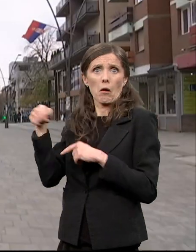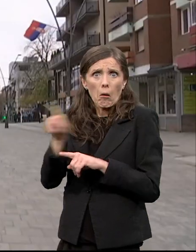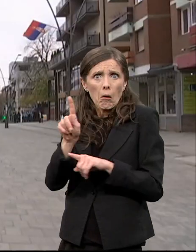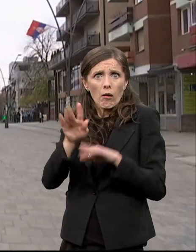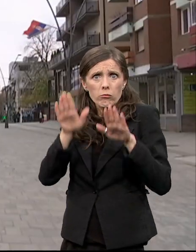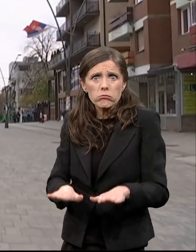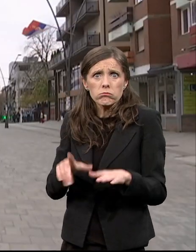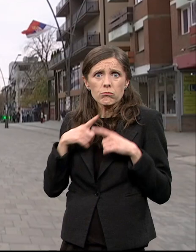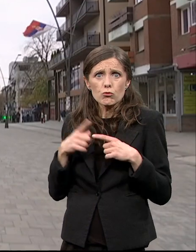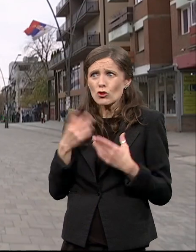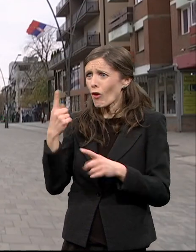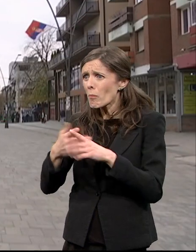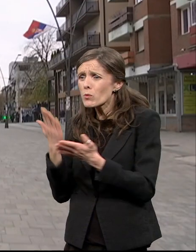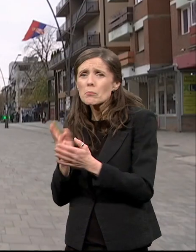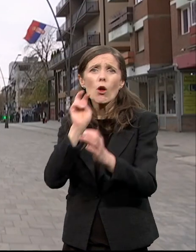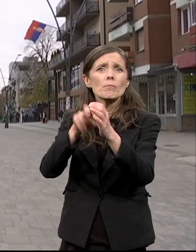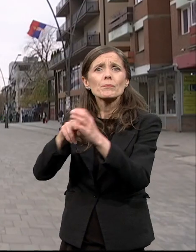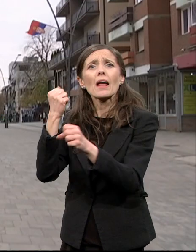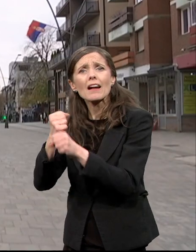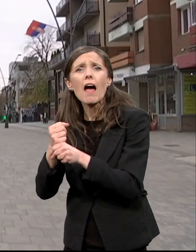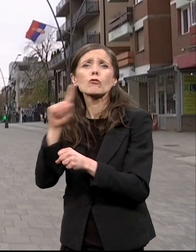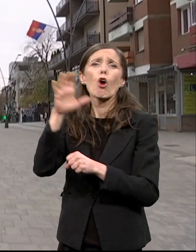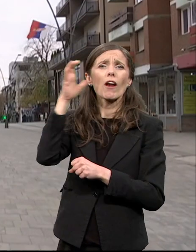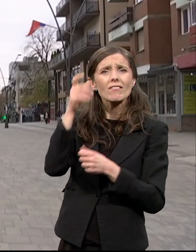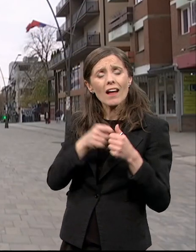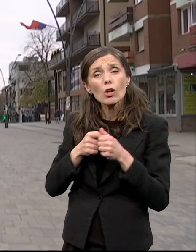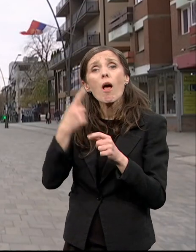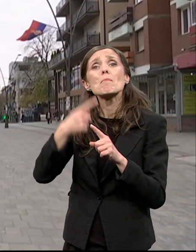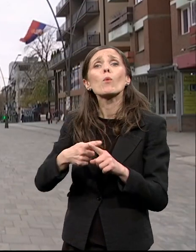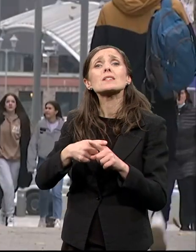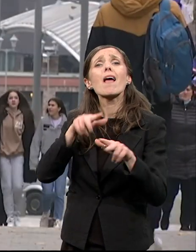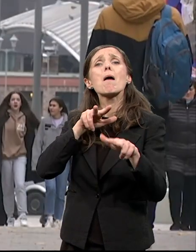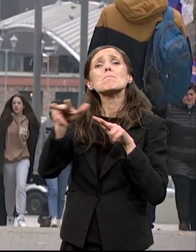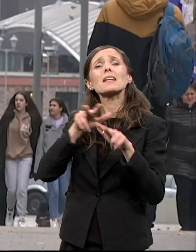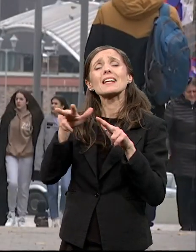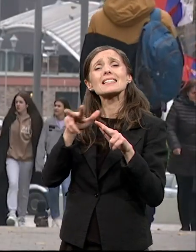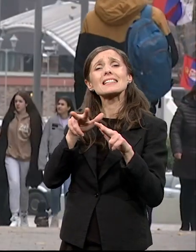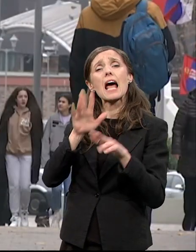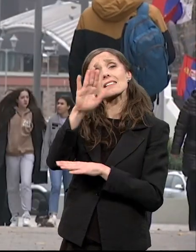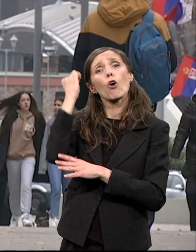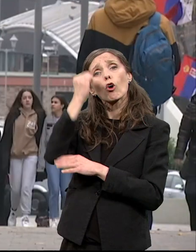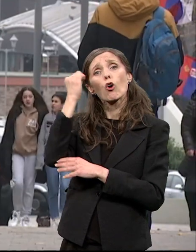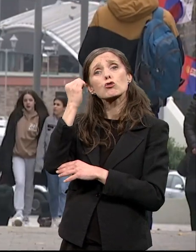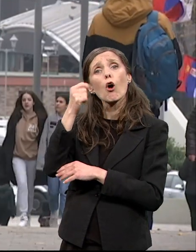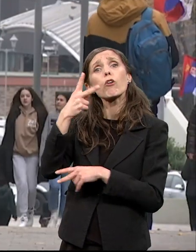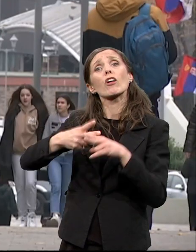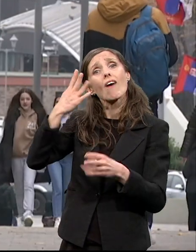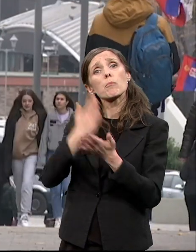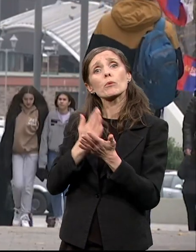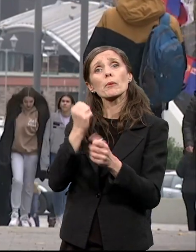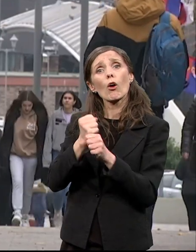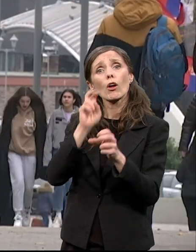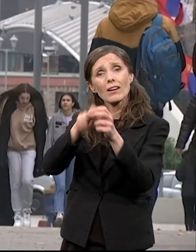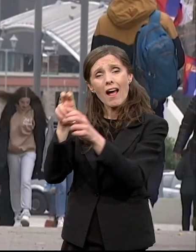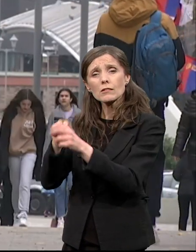sijaset nevladinih organizacija, čak i u dva ministarstva Kosova. U Ministarstvu